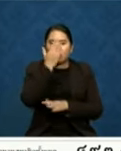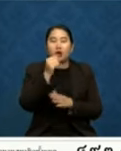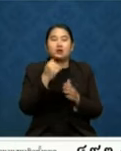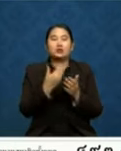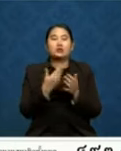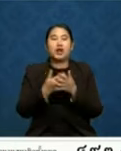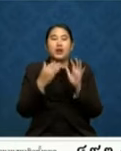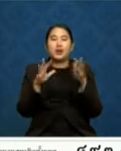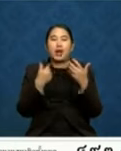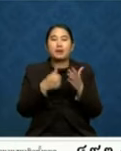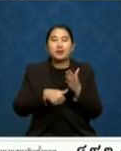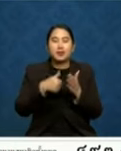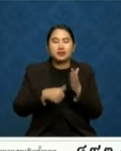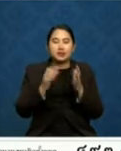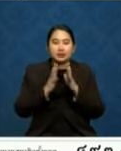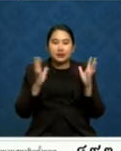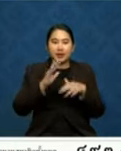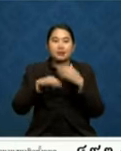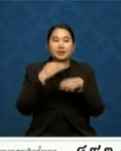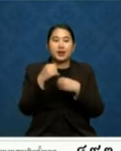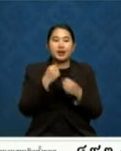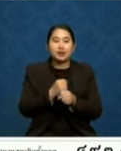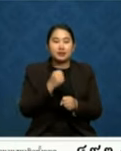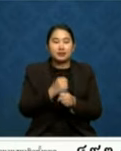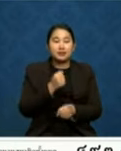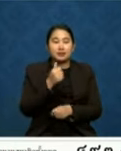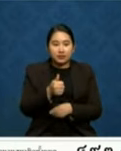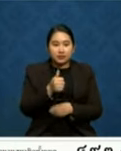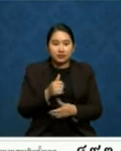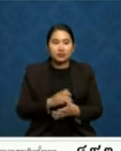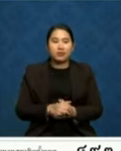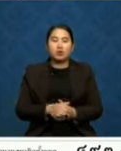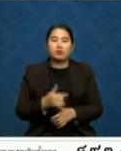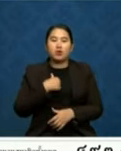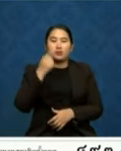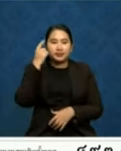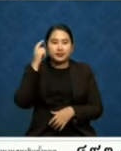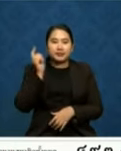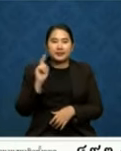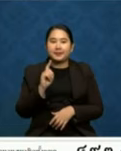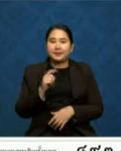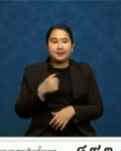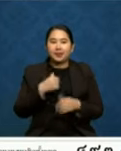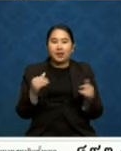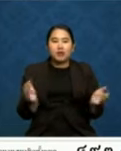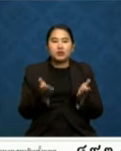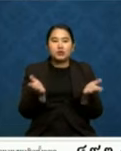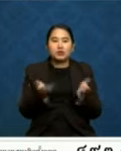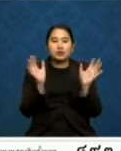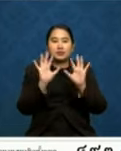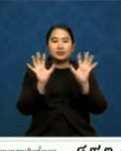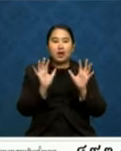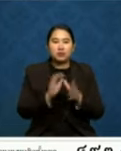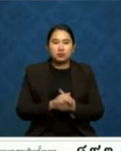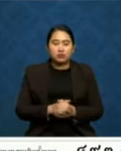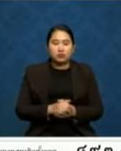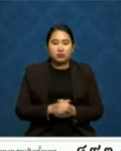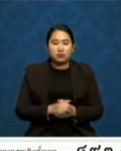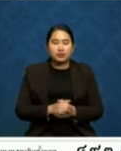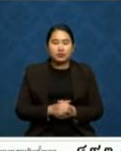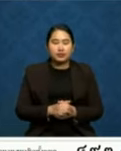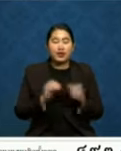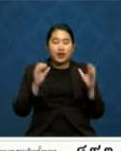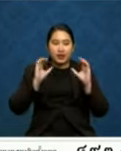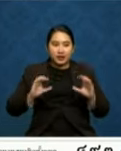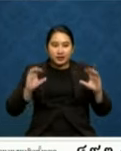ได้เม็ดเงินจากภาษีเนี่ยไปพัฒนาตรงนี้ของประเทศผมว่าเนี่ยนะครับอย่าไปส่งเสริมเลยครับเพียงแต่รั